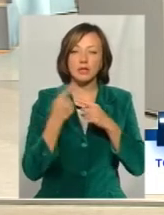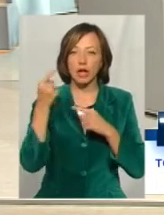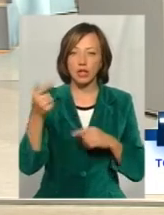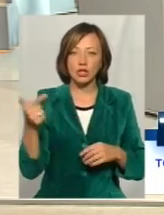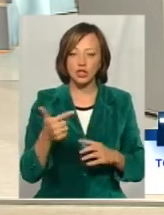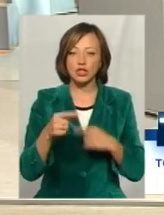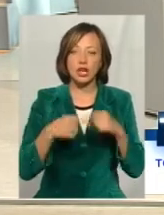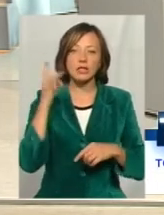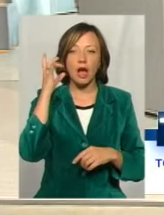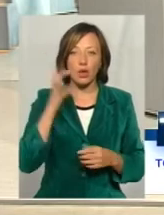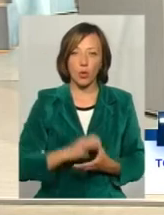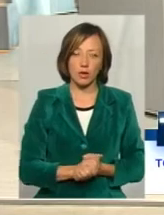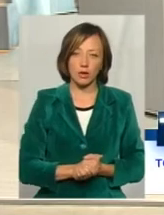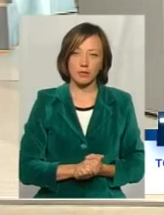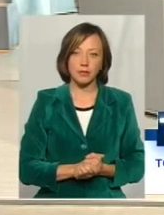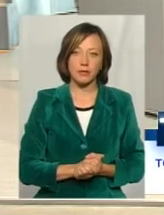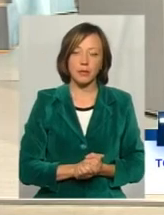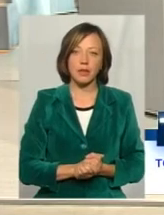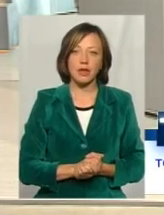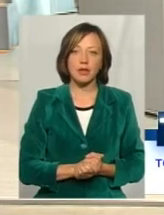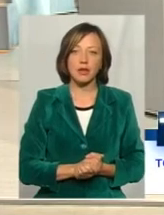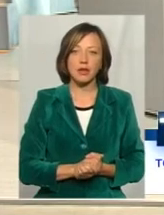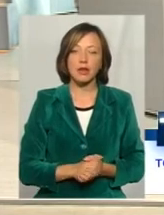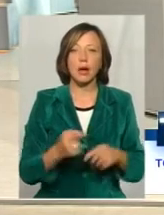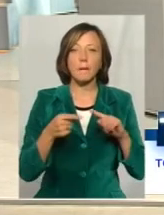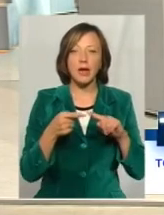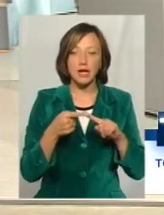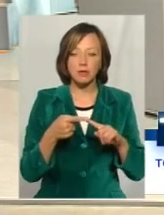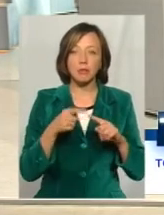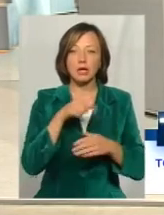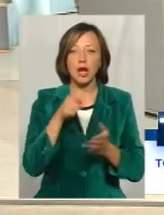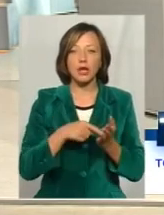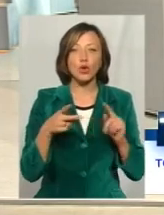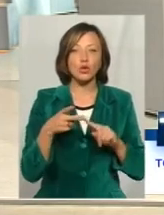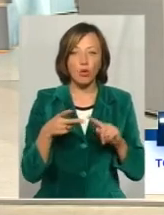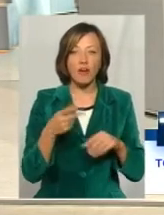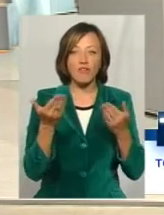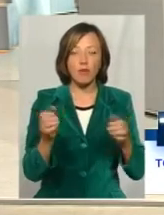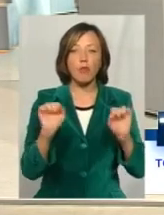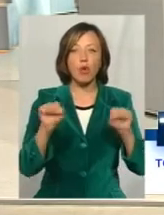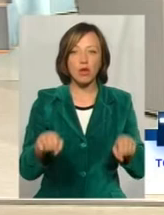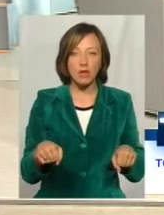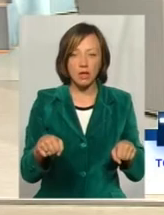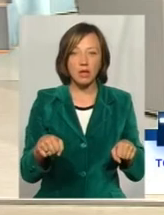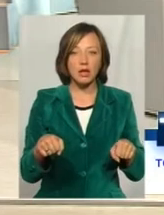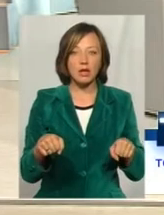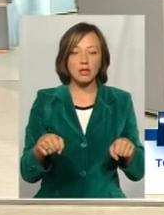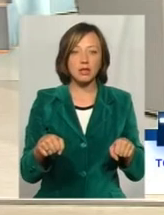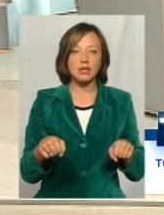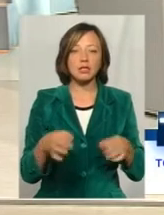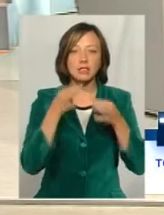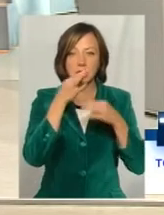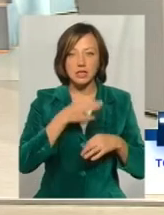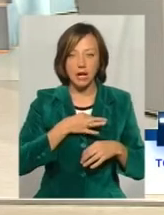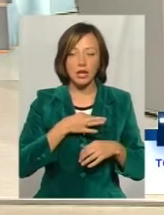їде через Качуван. Це перше питання. І друге, ви могли б нам по телевізору зараз сказати,